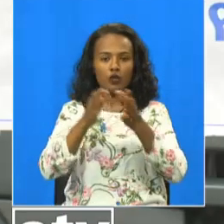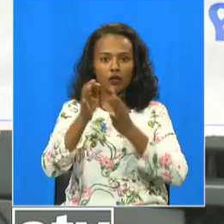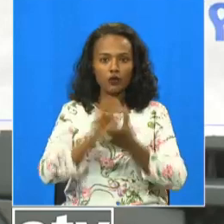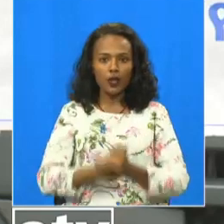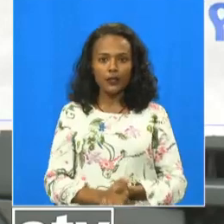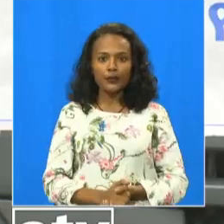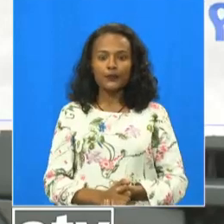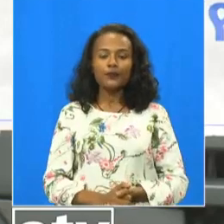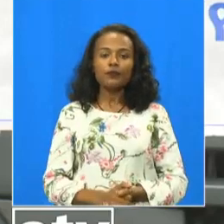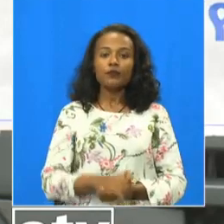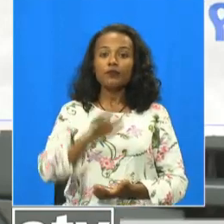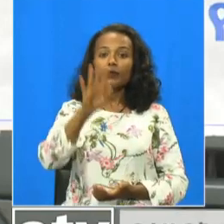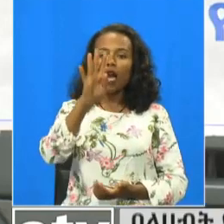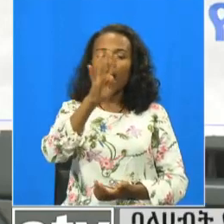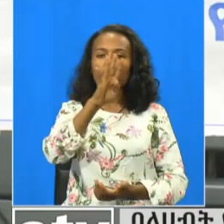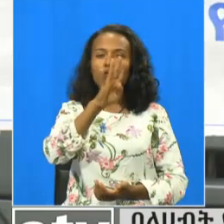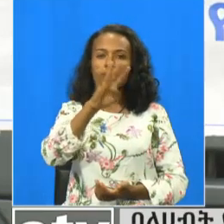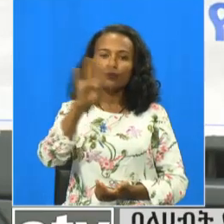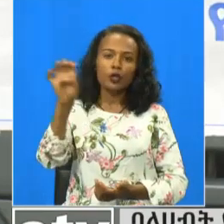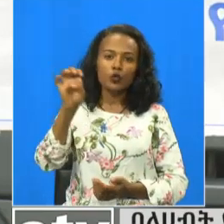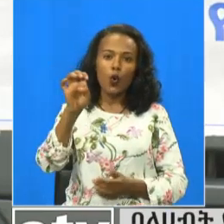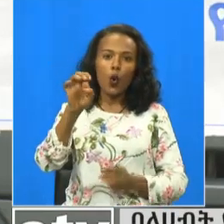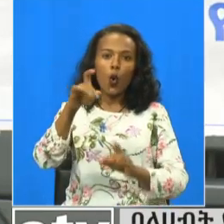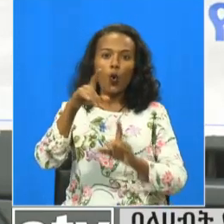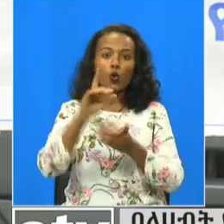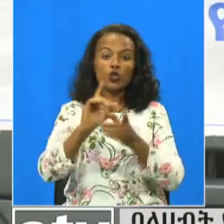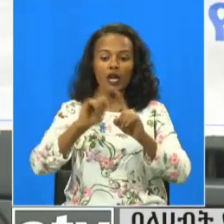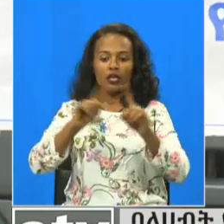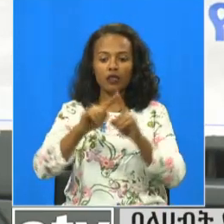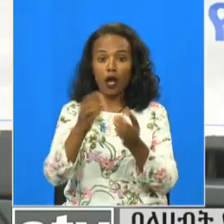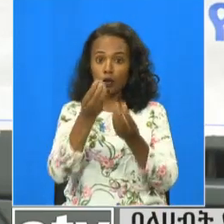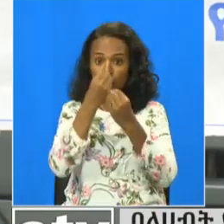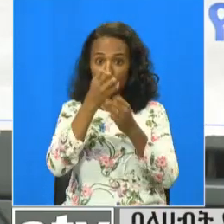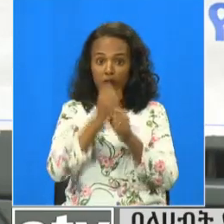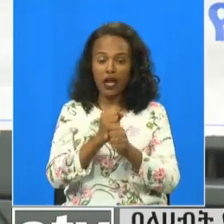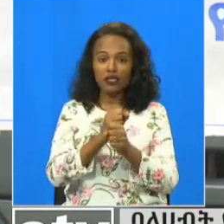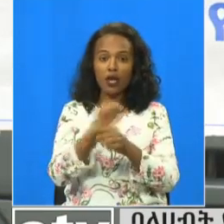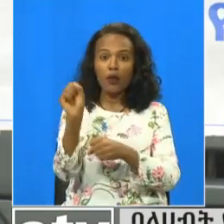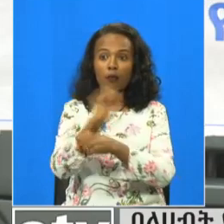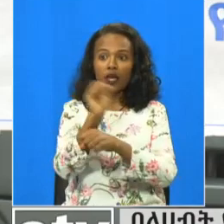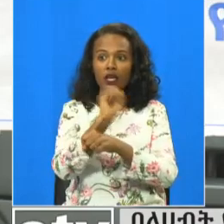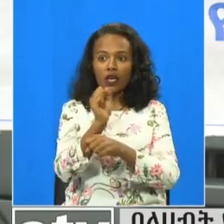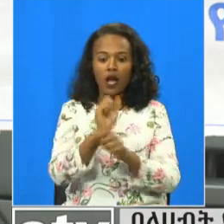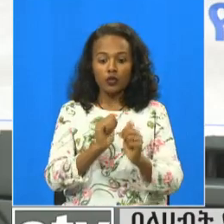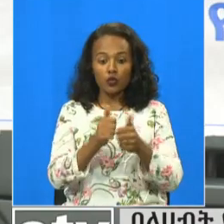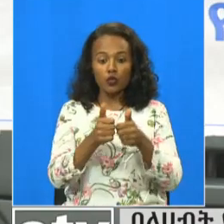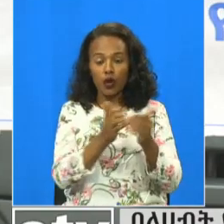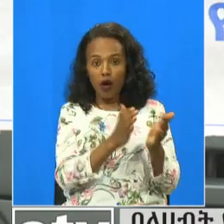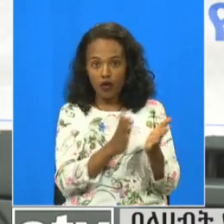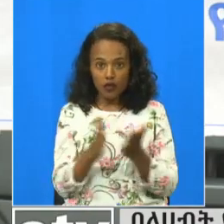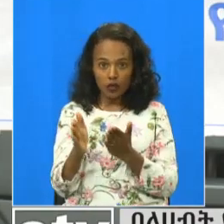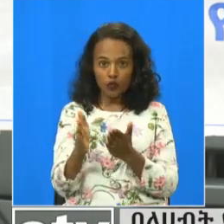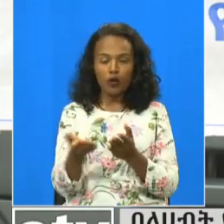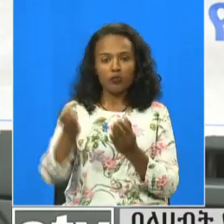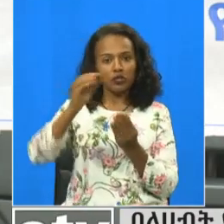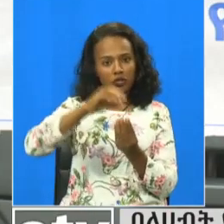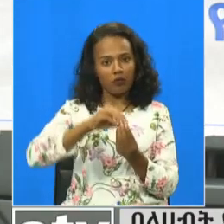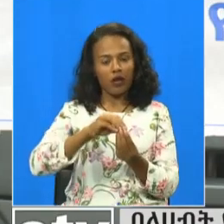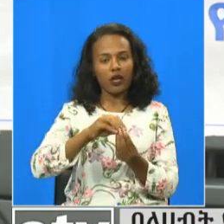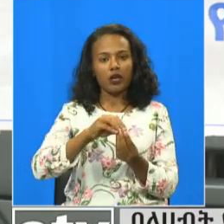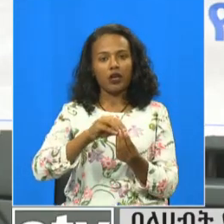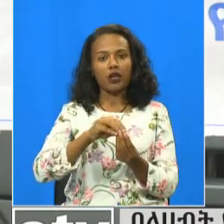አራት መኪና 400 ኩንታል የተለያዩ ምግቦችን የያዘ መኪና ስጦታ አዘጋጅቷል። በተጨማሪም